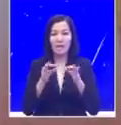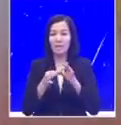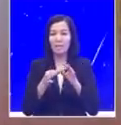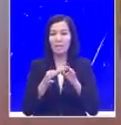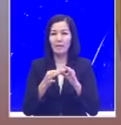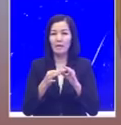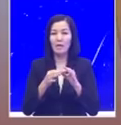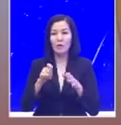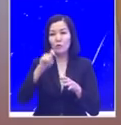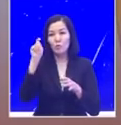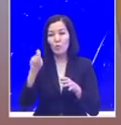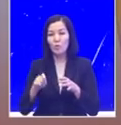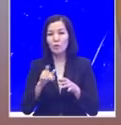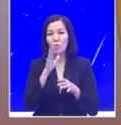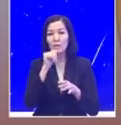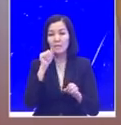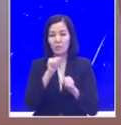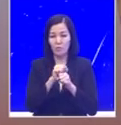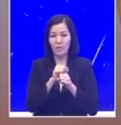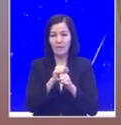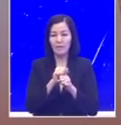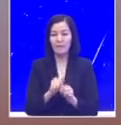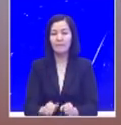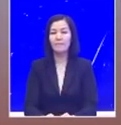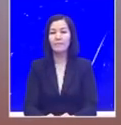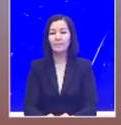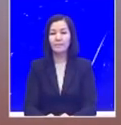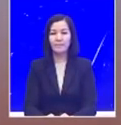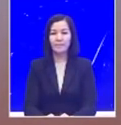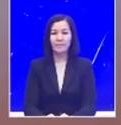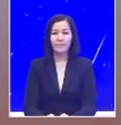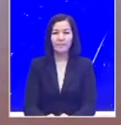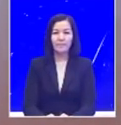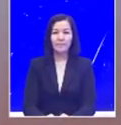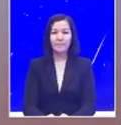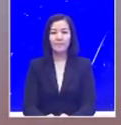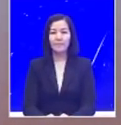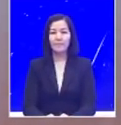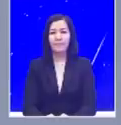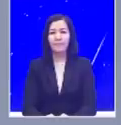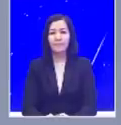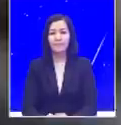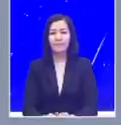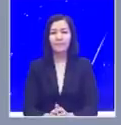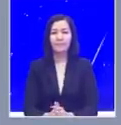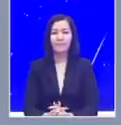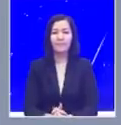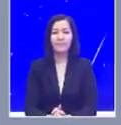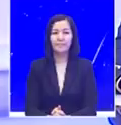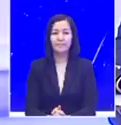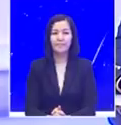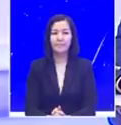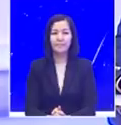тек соғыс кезінде ғана тоқтатылған еді. Топтаманы ғаламтор ақпараттарымен дайындаған Меруерт Қыдырбайқызы, Жетісу телеарнасы.